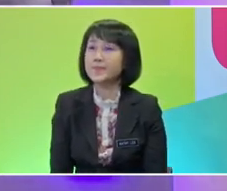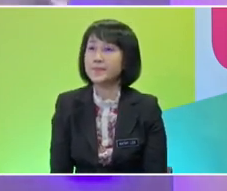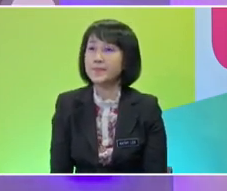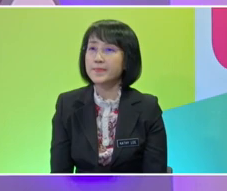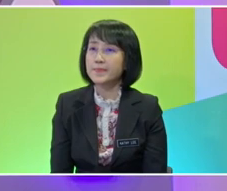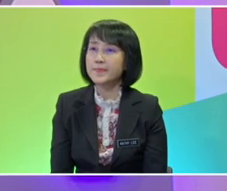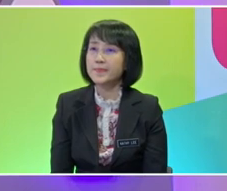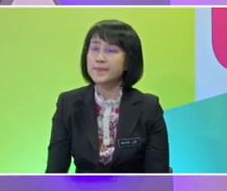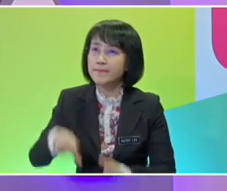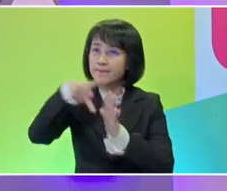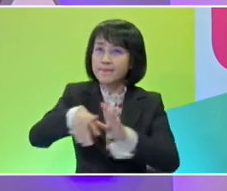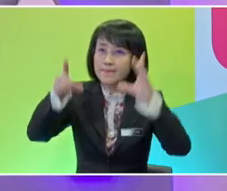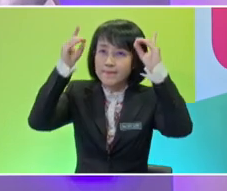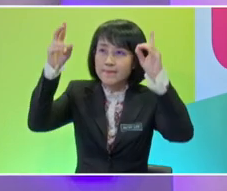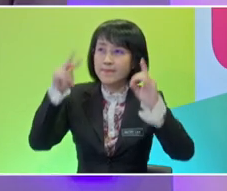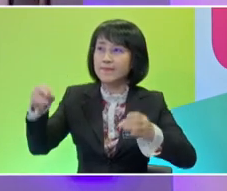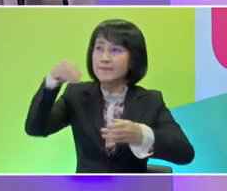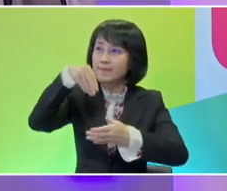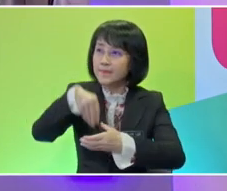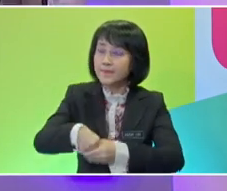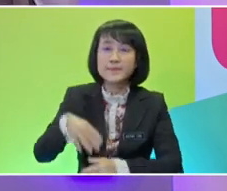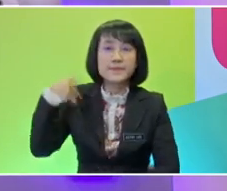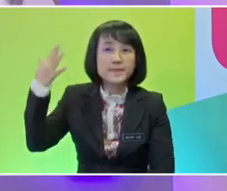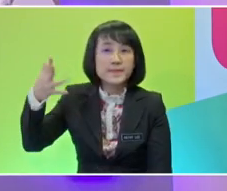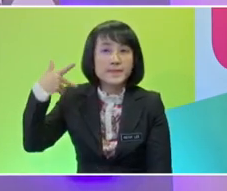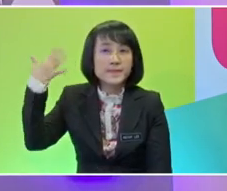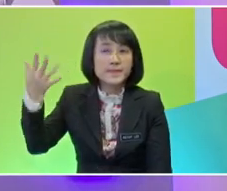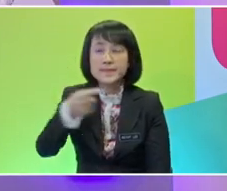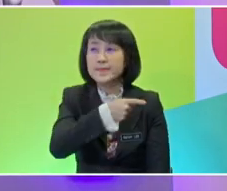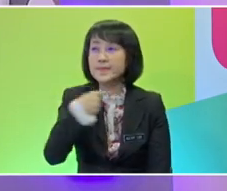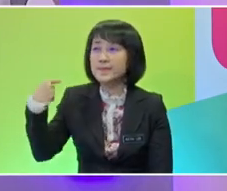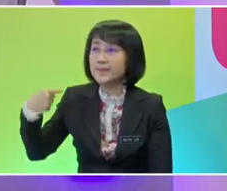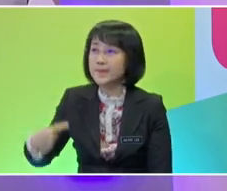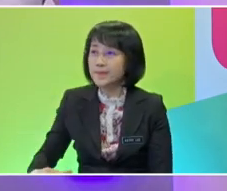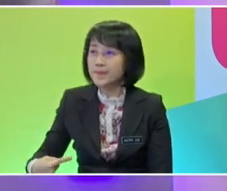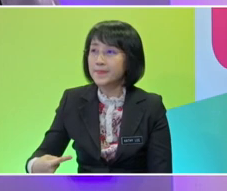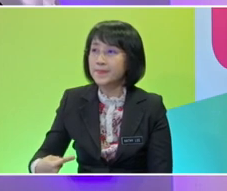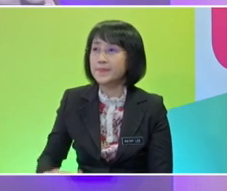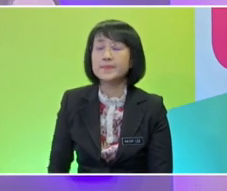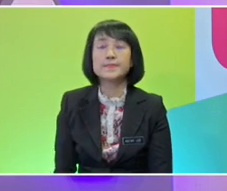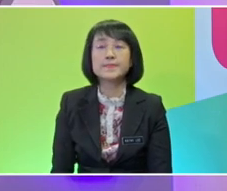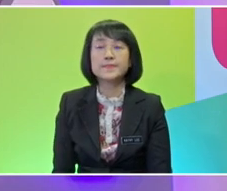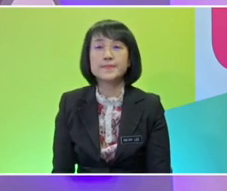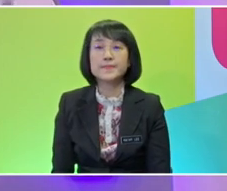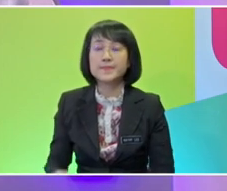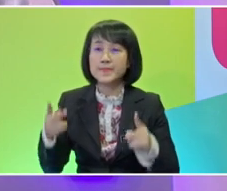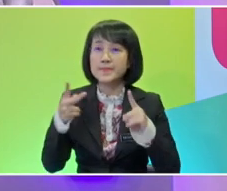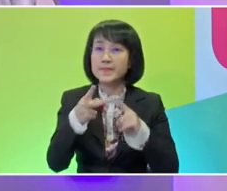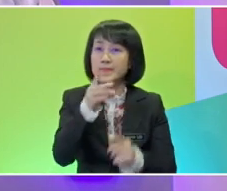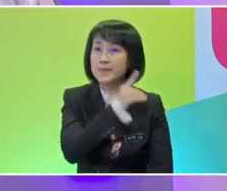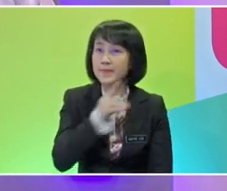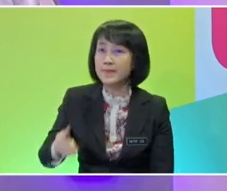pendidikan dalam tambahan Cina atau dalam pembicaraan hari ini kepada Dinasti Cina dan Han